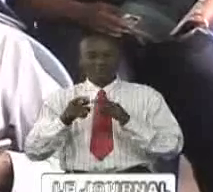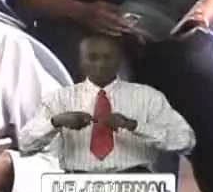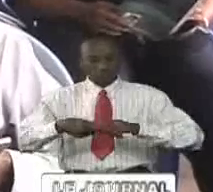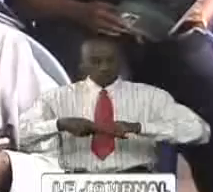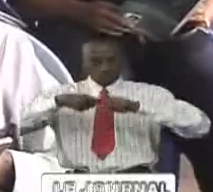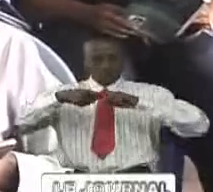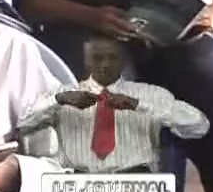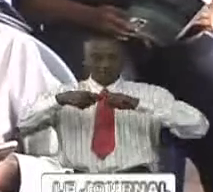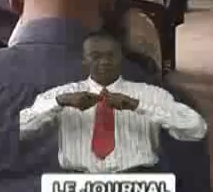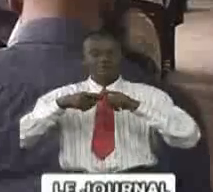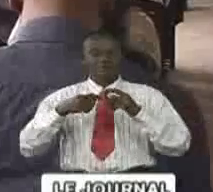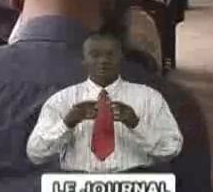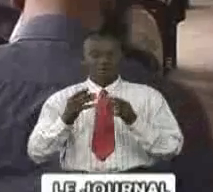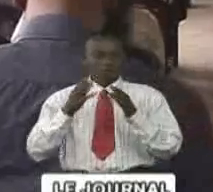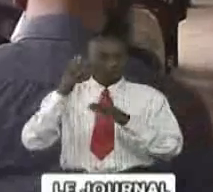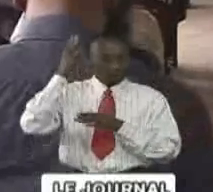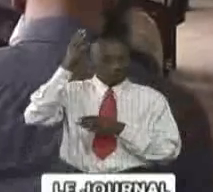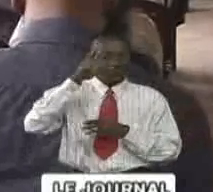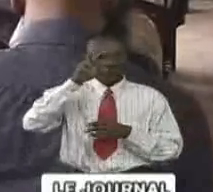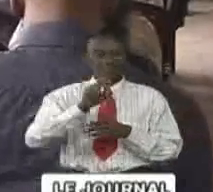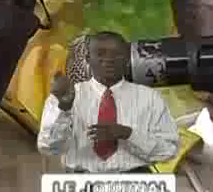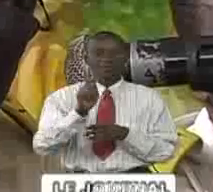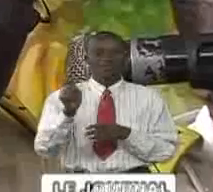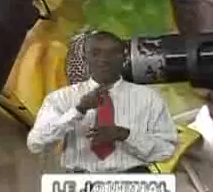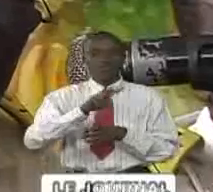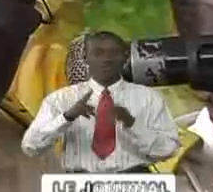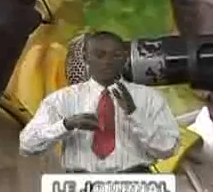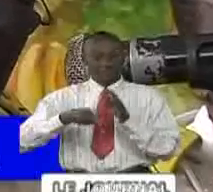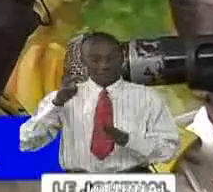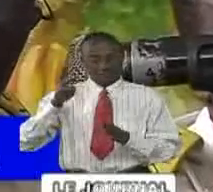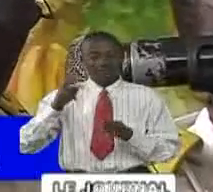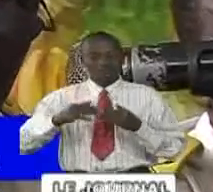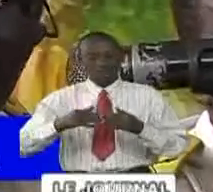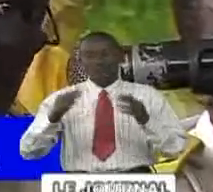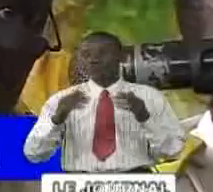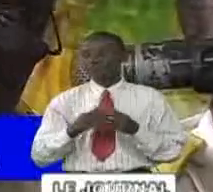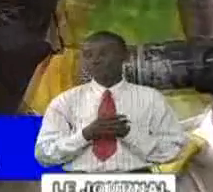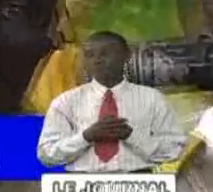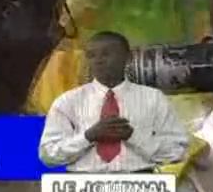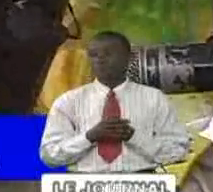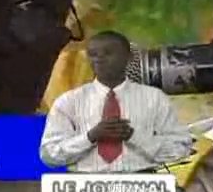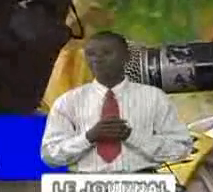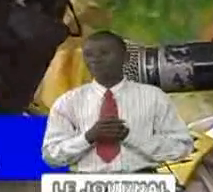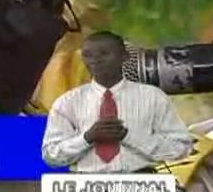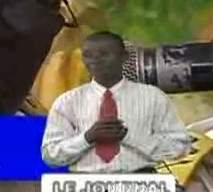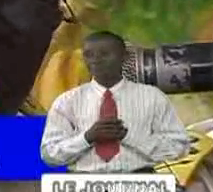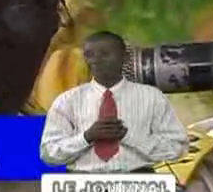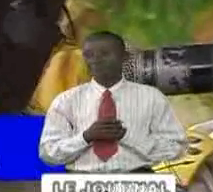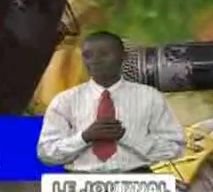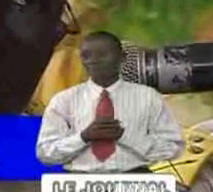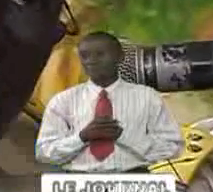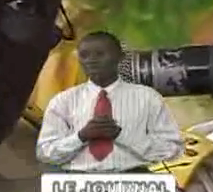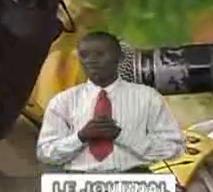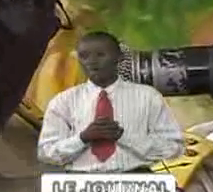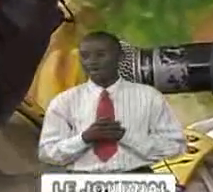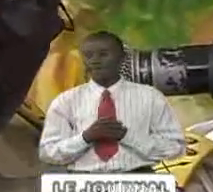décidé de se prononcer à l'audience du 30 avril 2013. L'incident a été soulevé bien avant le 4. Le 4, c'était le prononcé où